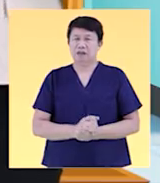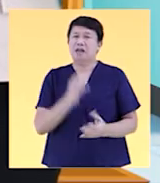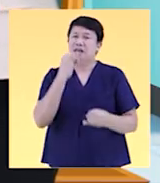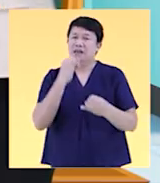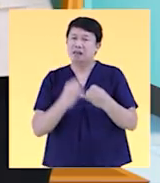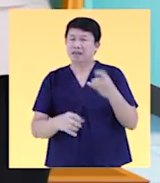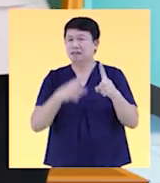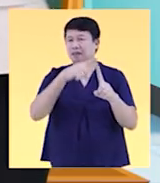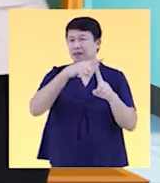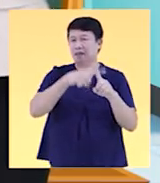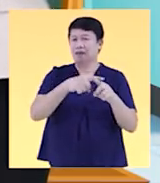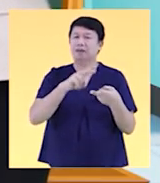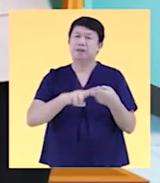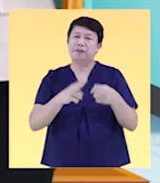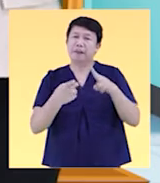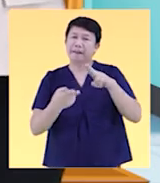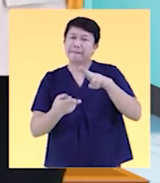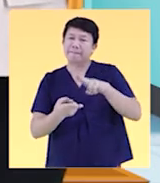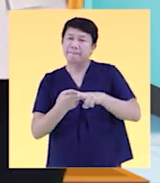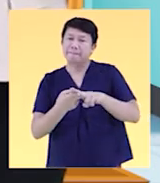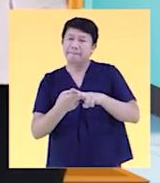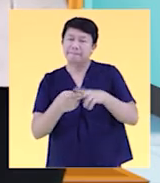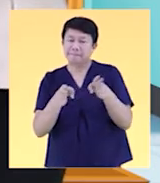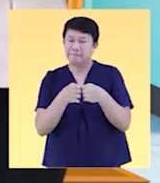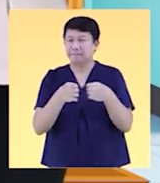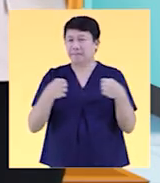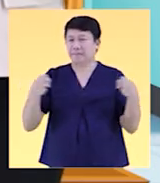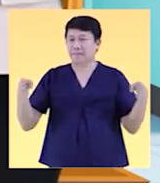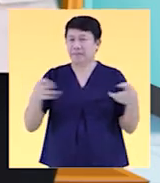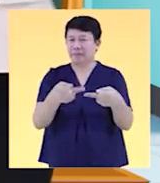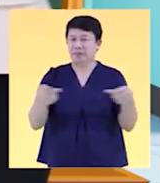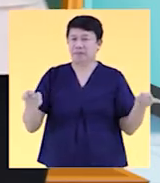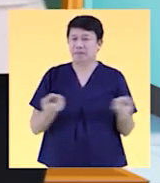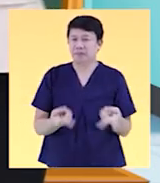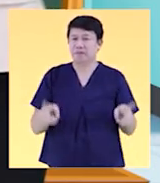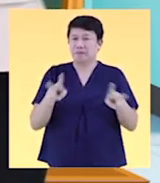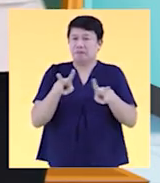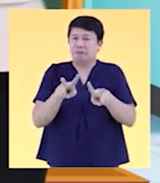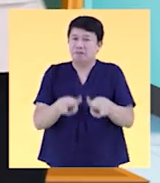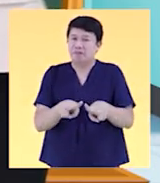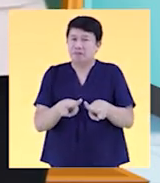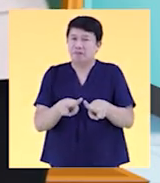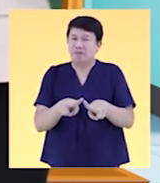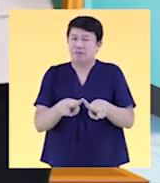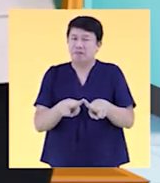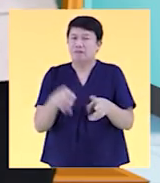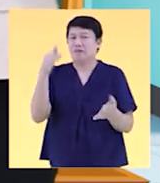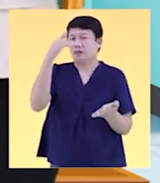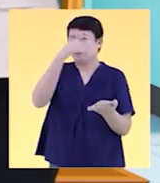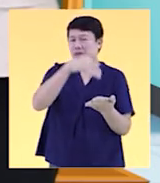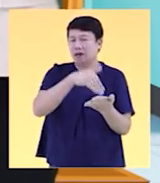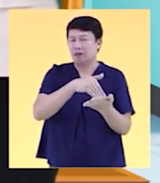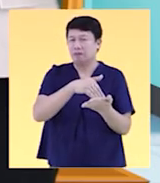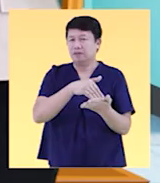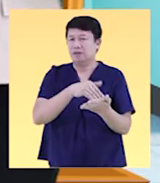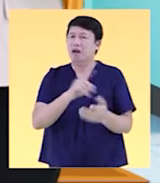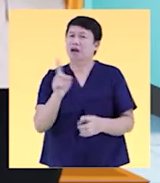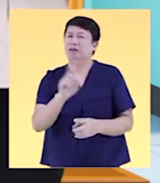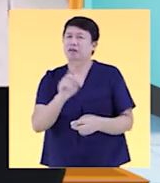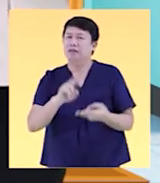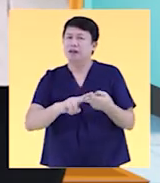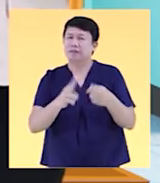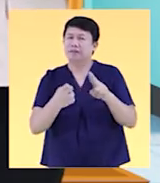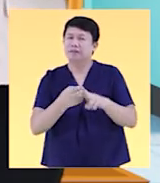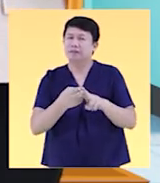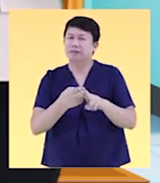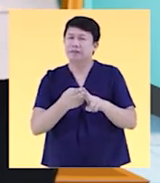Huling i-add natin ang mga numbers na may pinakamalaking place value. Ang thousands. Anong